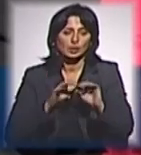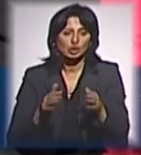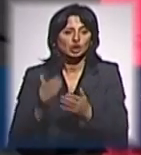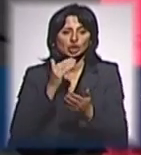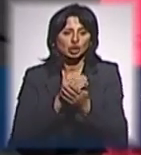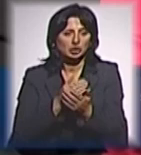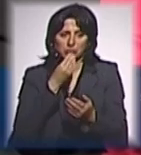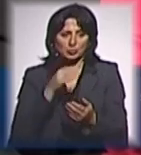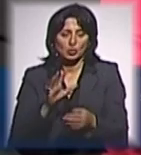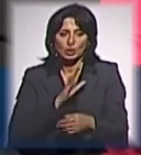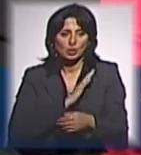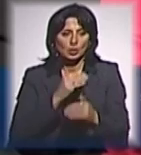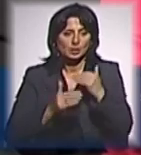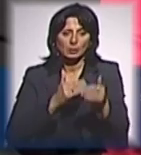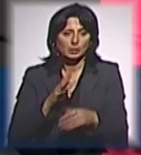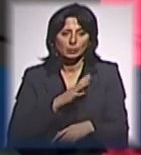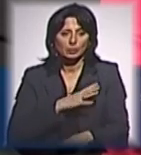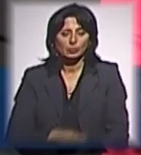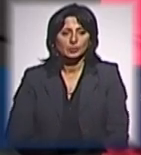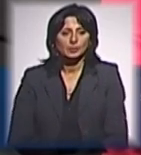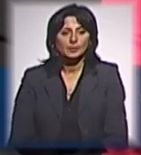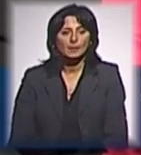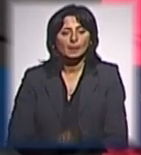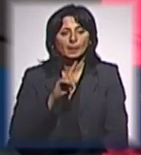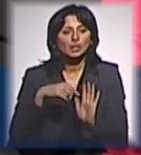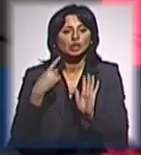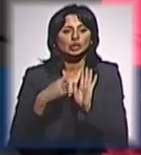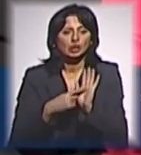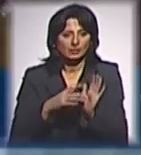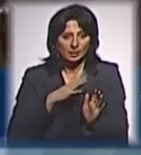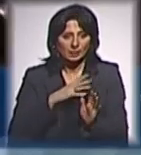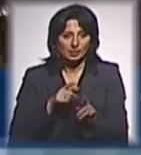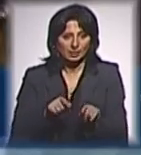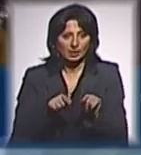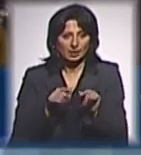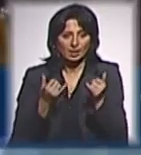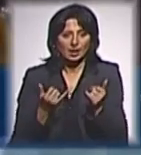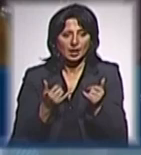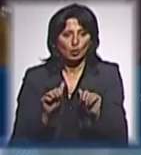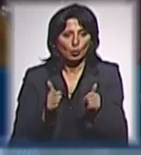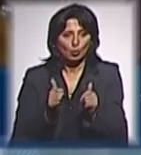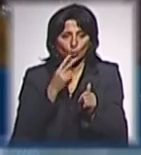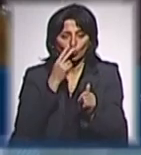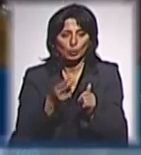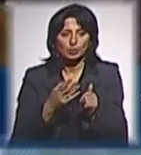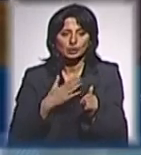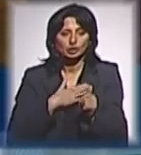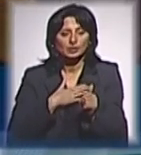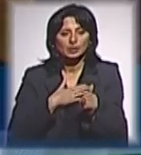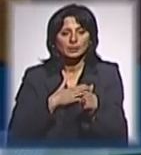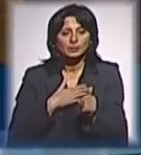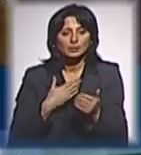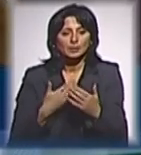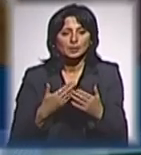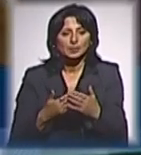შედეგის თვალსაზრისით ძალიან წარმატებული იყო ყველა ეს ალიანსი. ანუ თქვენი კითხვა იმაში მდგომარეობს, რომ ამჯერად როგორ უყურებთ ჩვენი